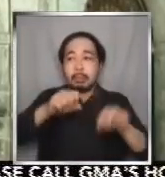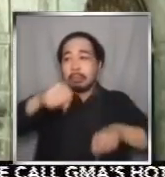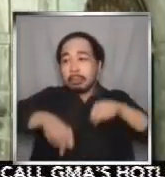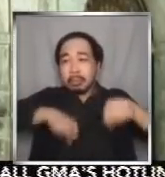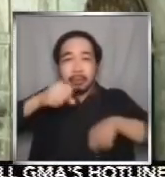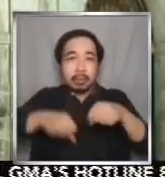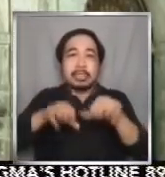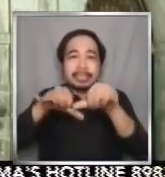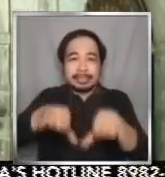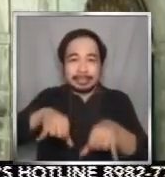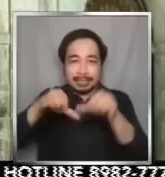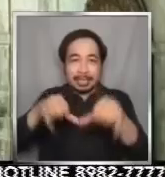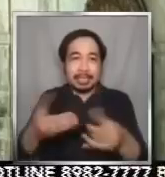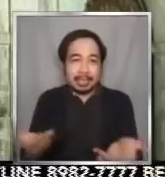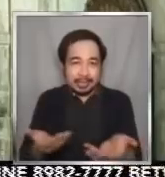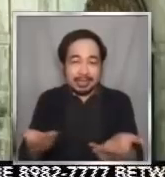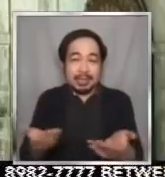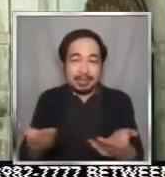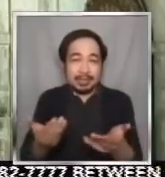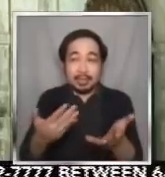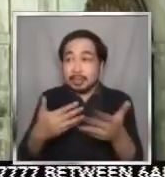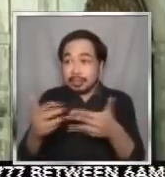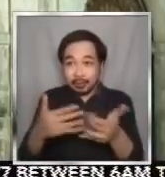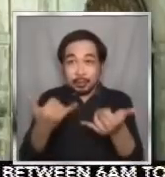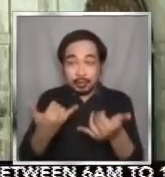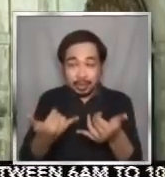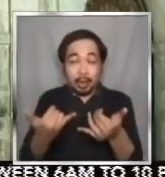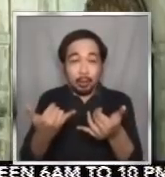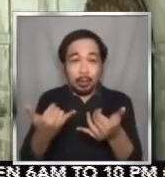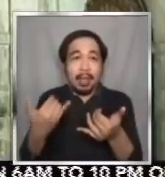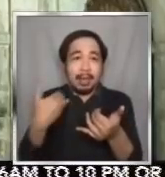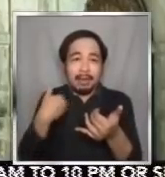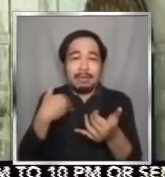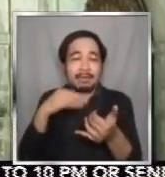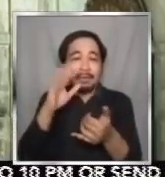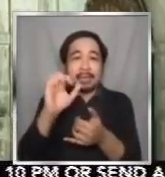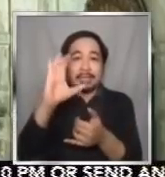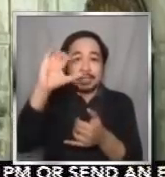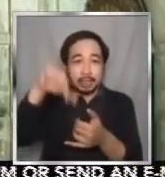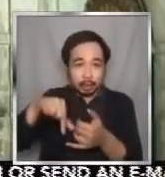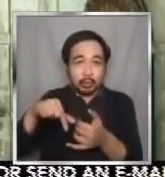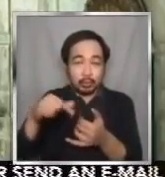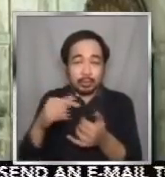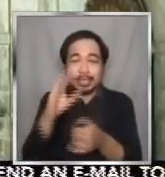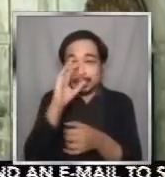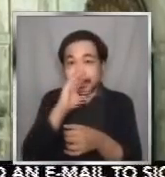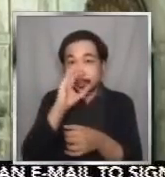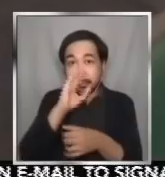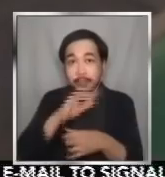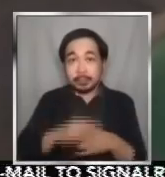sa plaza ito kahit nga umiira lang Enhanced Community Quarantine dito sa Cebu City.